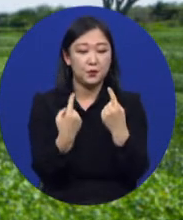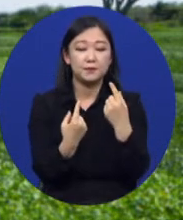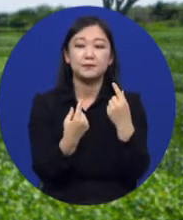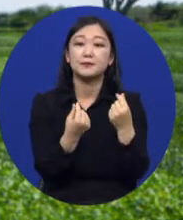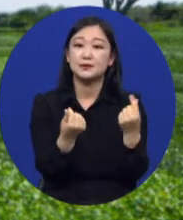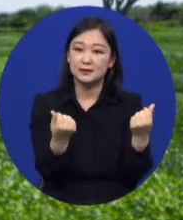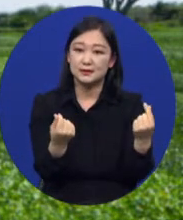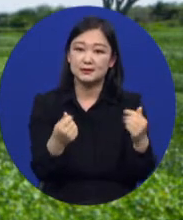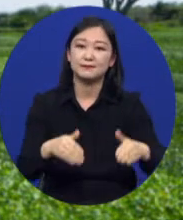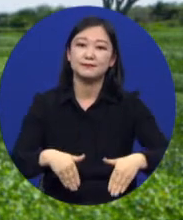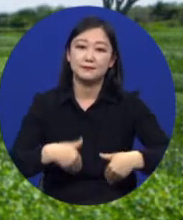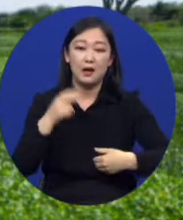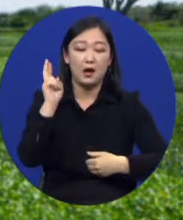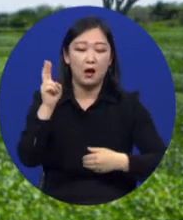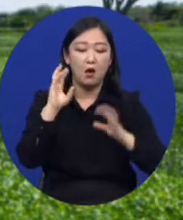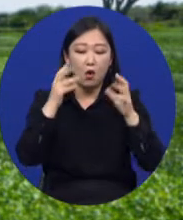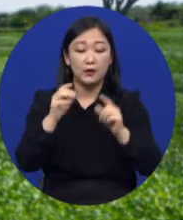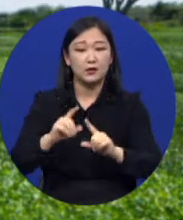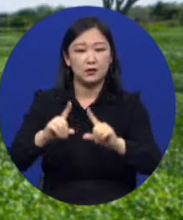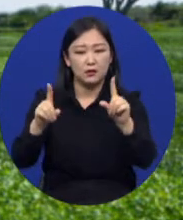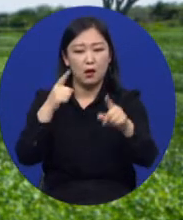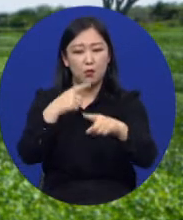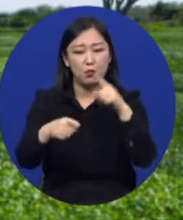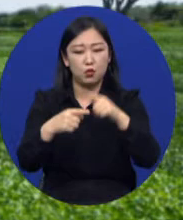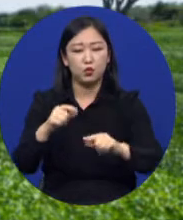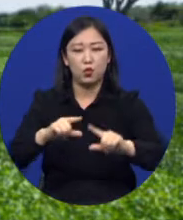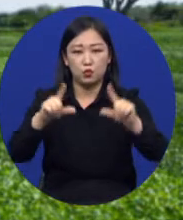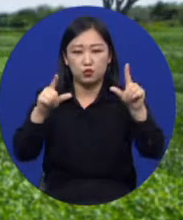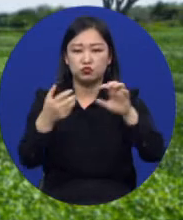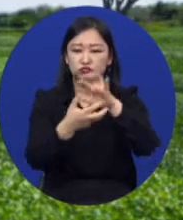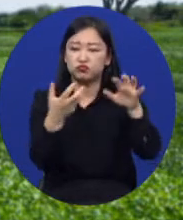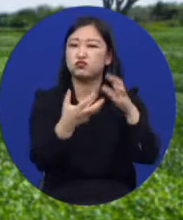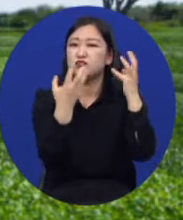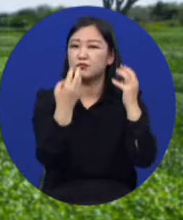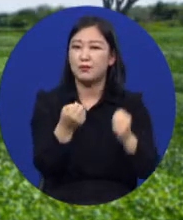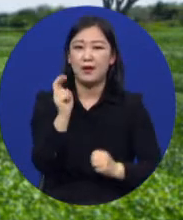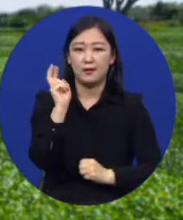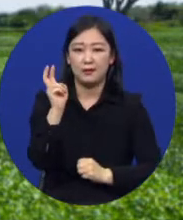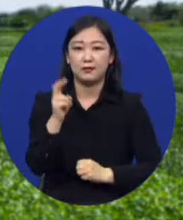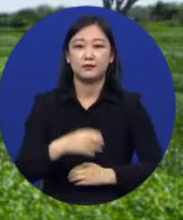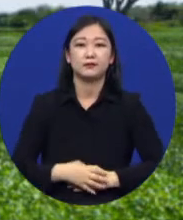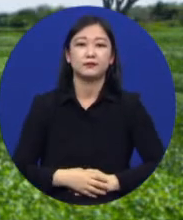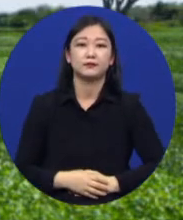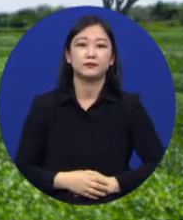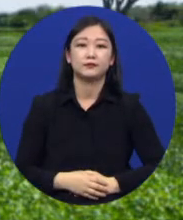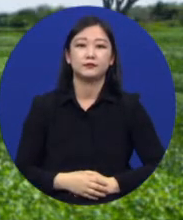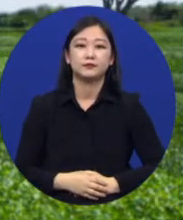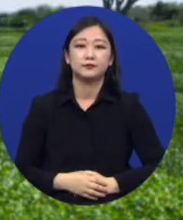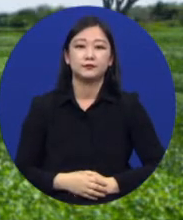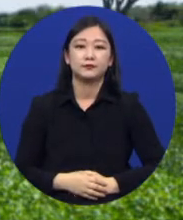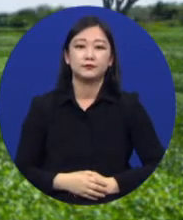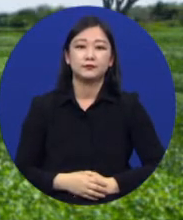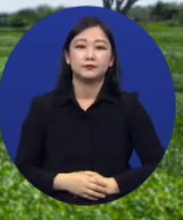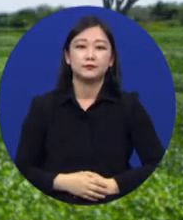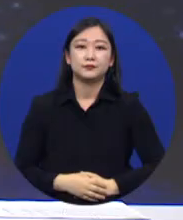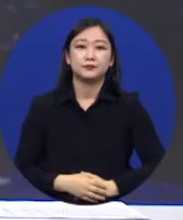지겠습니다 어린이날인 목요일에는 구름의 양이 조금 많아 질것으로 예상됩니다 내셨습니다